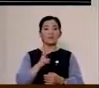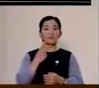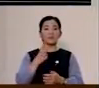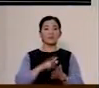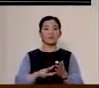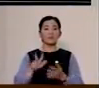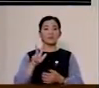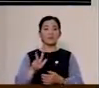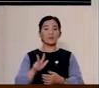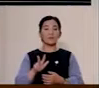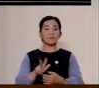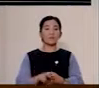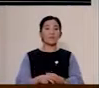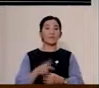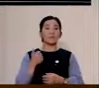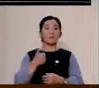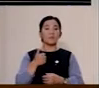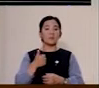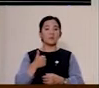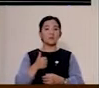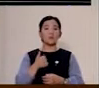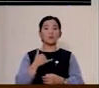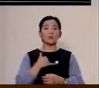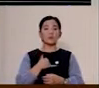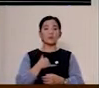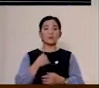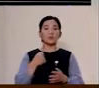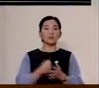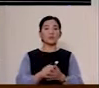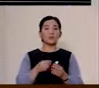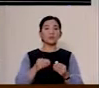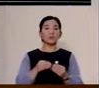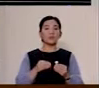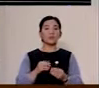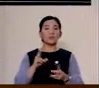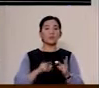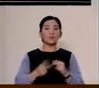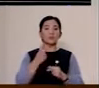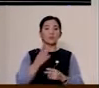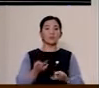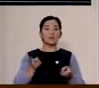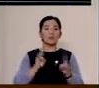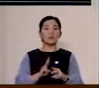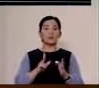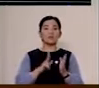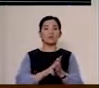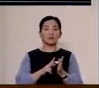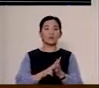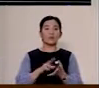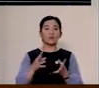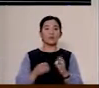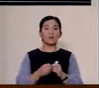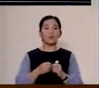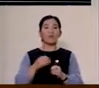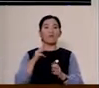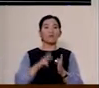175283. Как вы видите, в первом у нас до десятки. Значит, 2 остается, а 8 округляем.